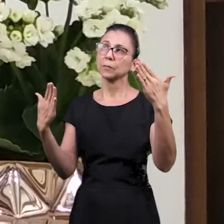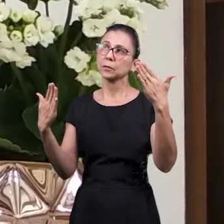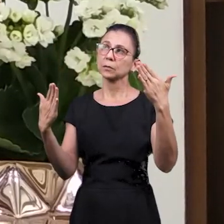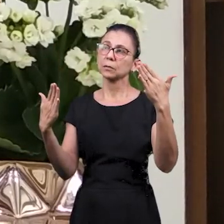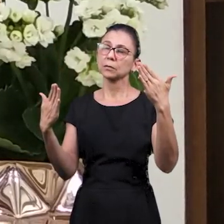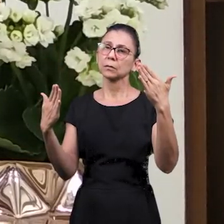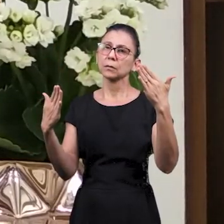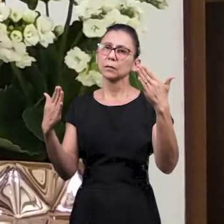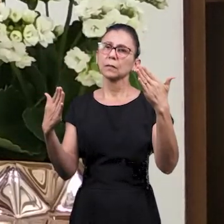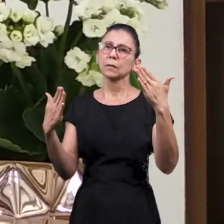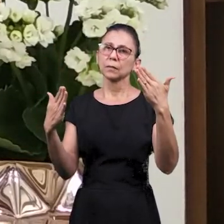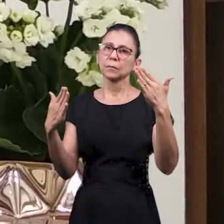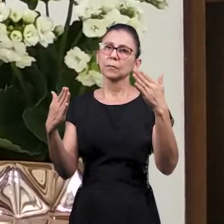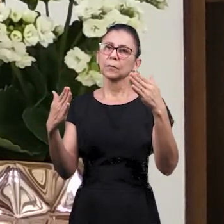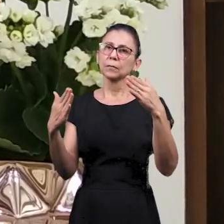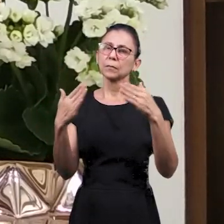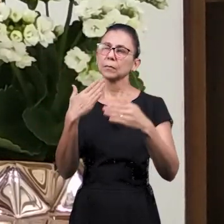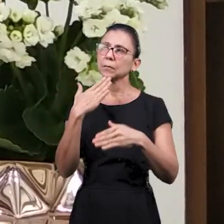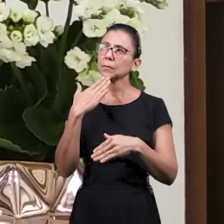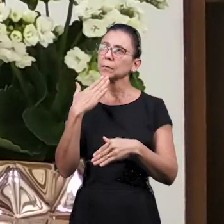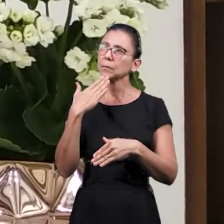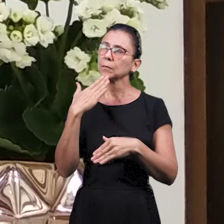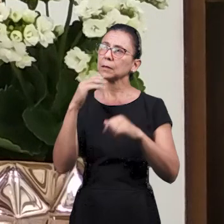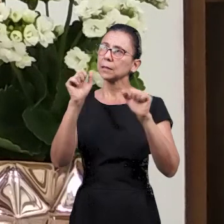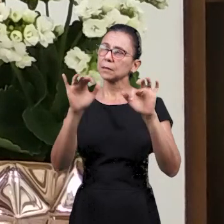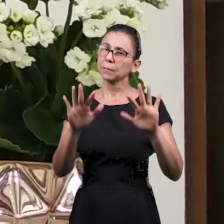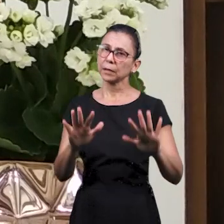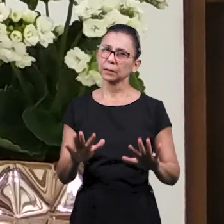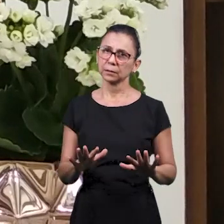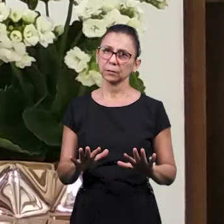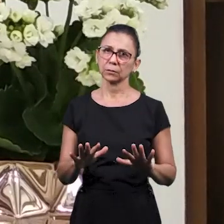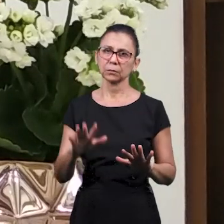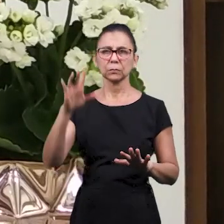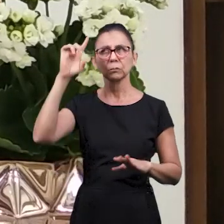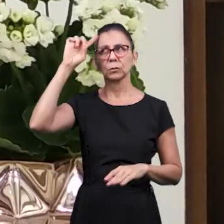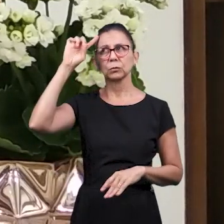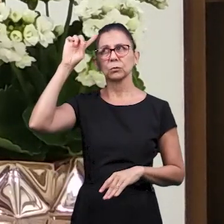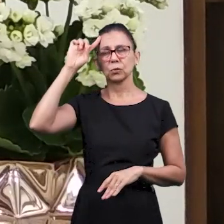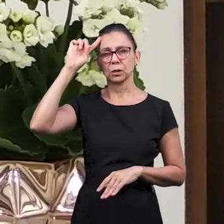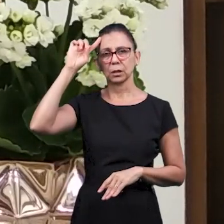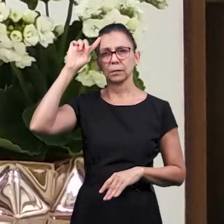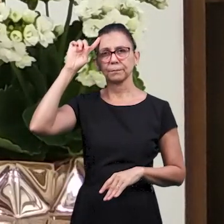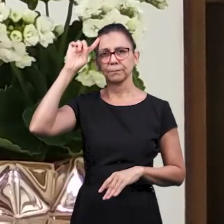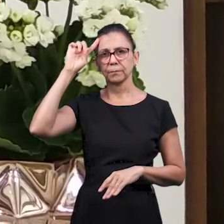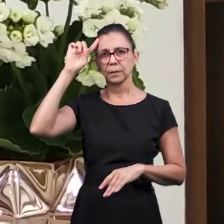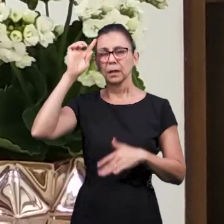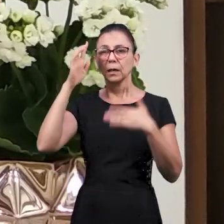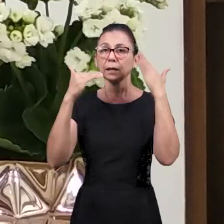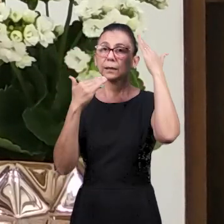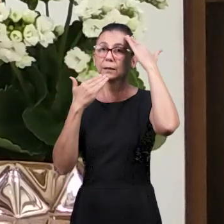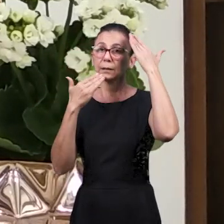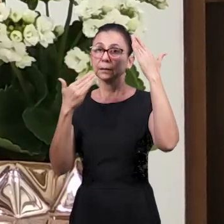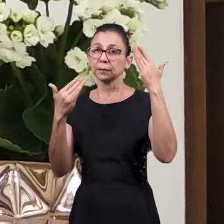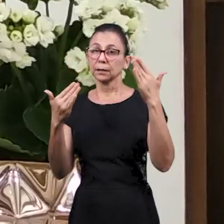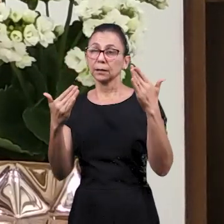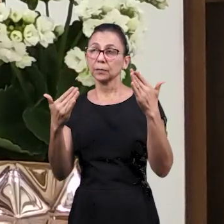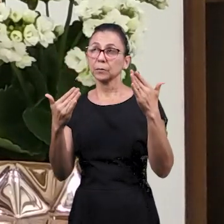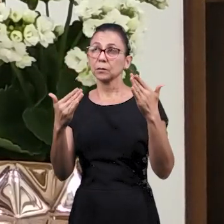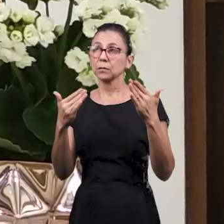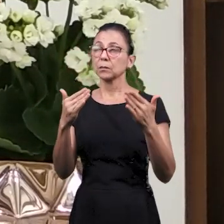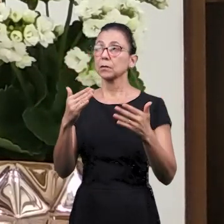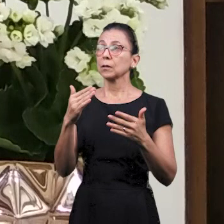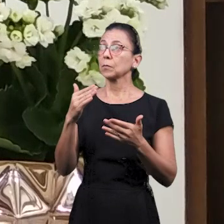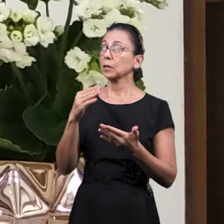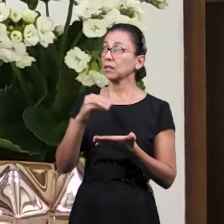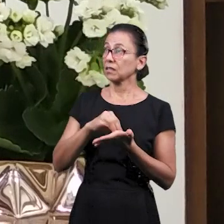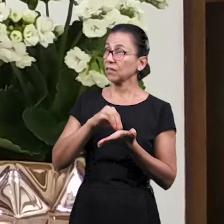блага, которые Господь даровал нам. Благодарим Тебя, ибо мы ни в чем